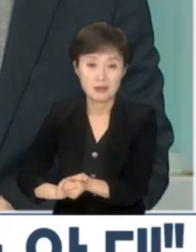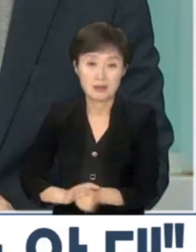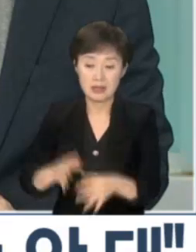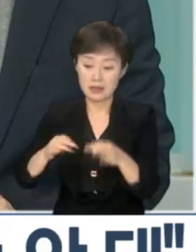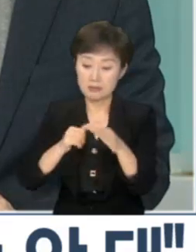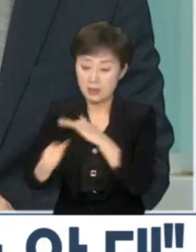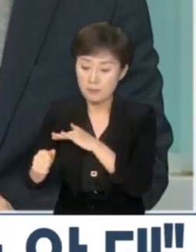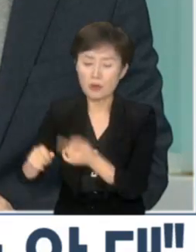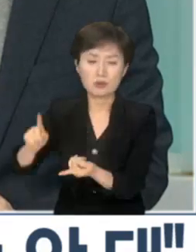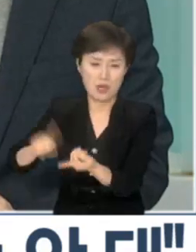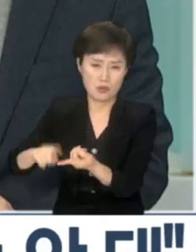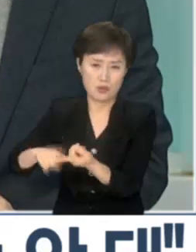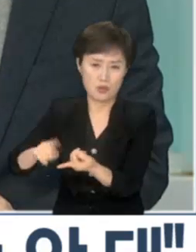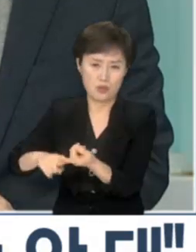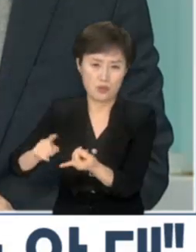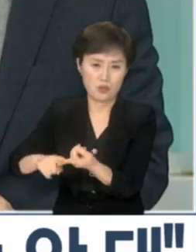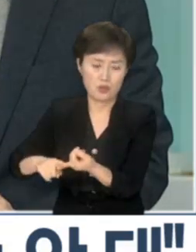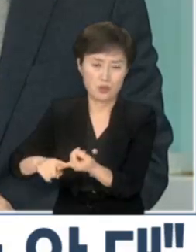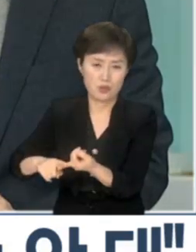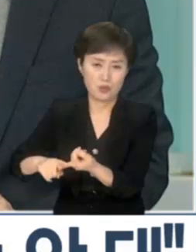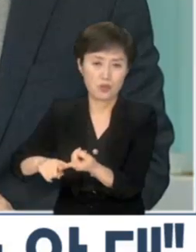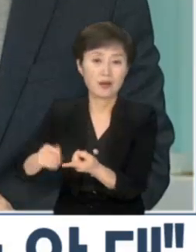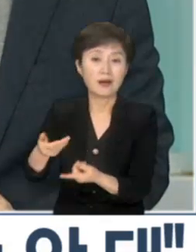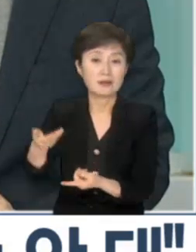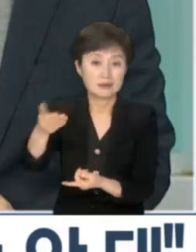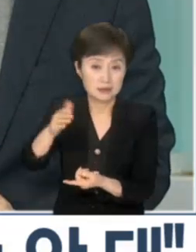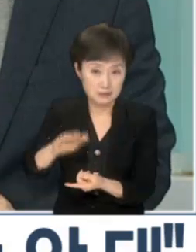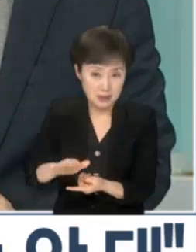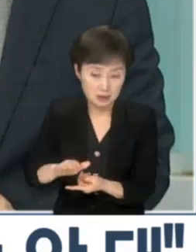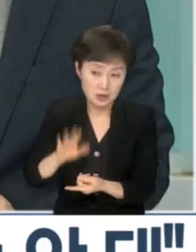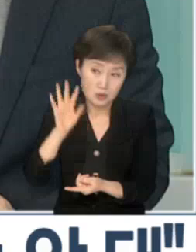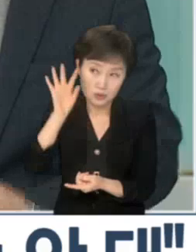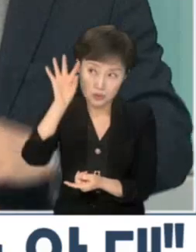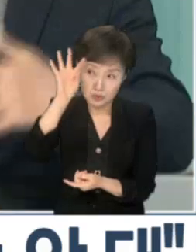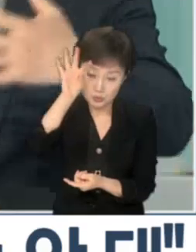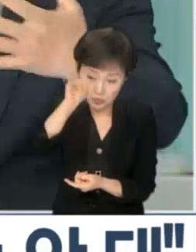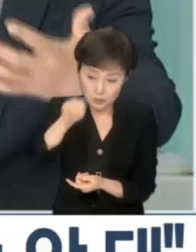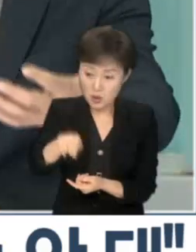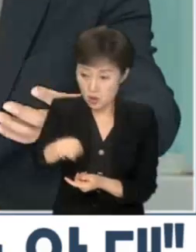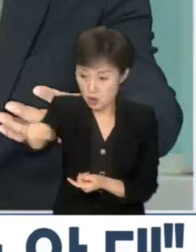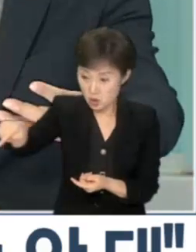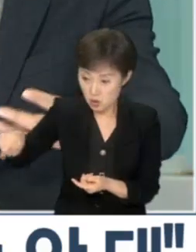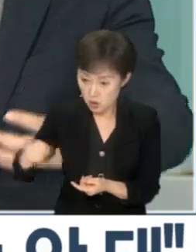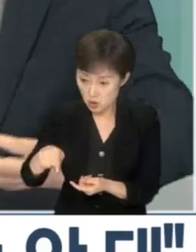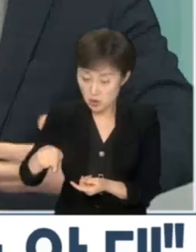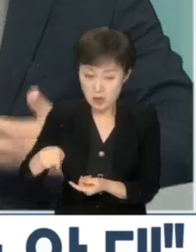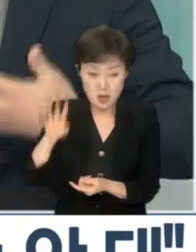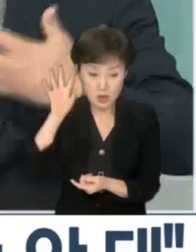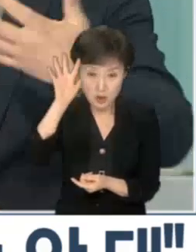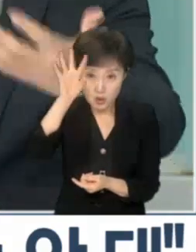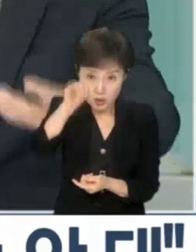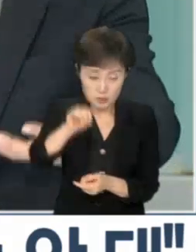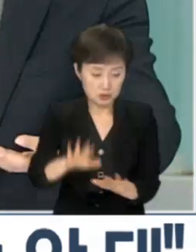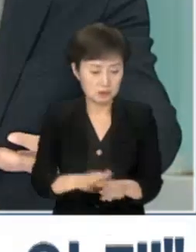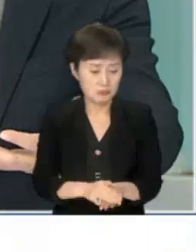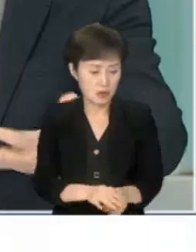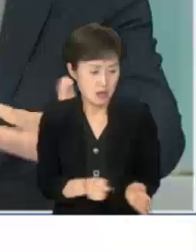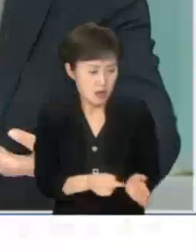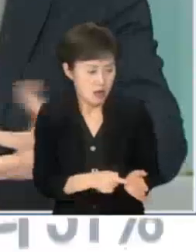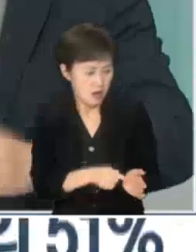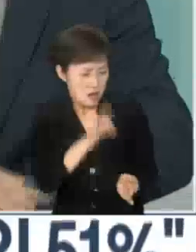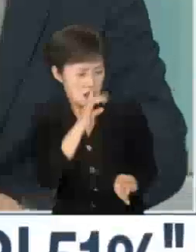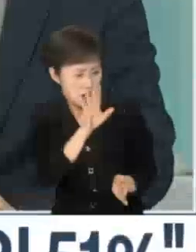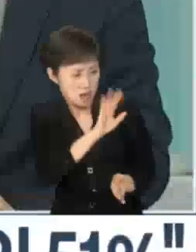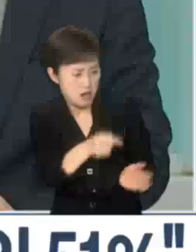대표 체제는 유지되더라도 아까도 말씀드린 것처럼 결국은 적당한 시기가 되면 본인들도 그렇게 얘기했었잖아요. 이렇게 너무 급발진한다,